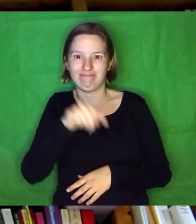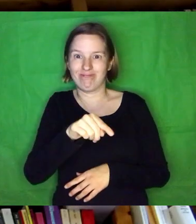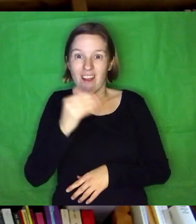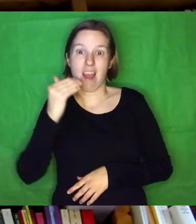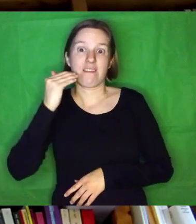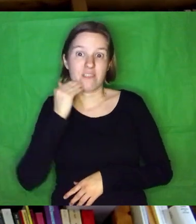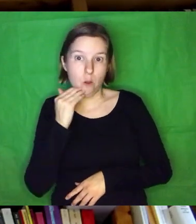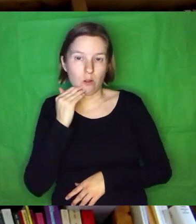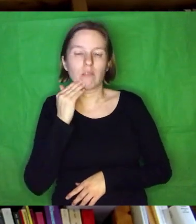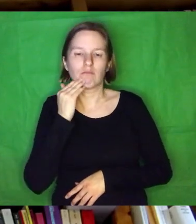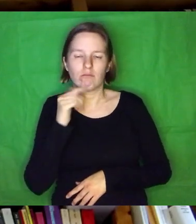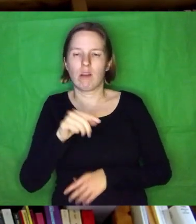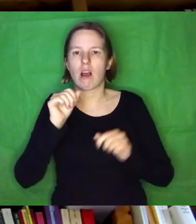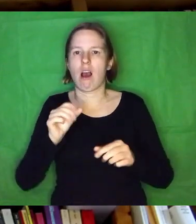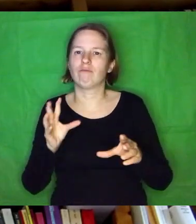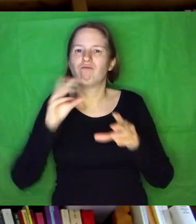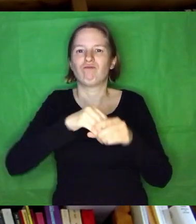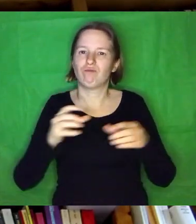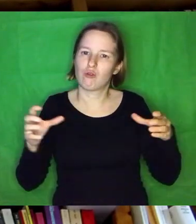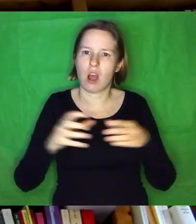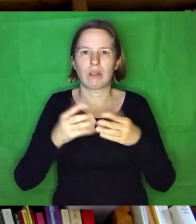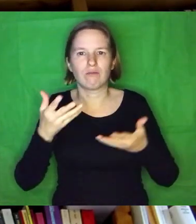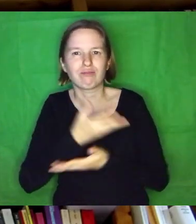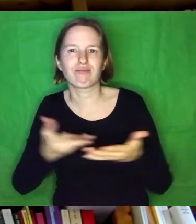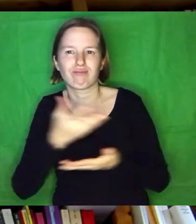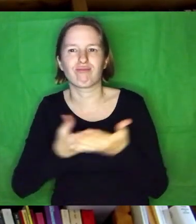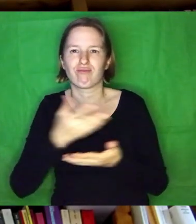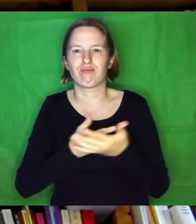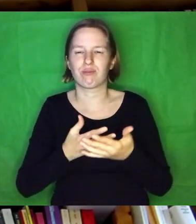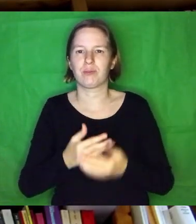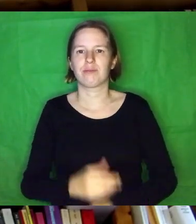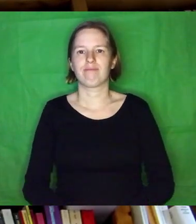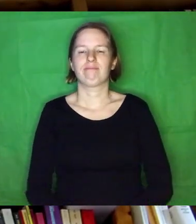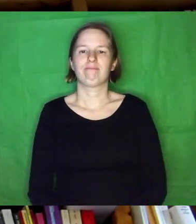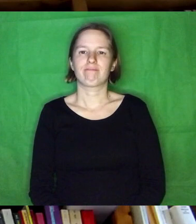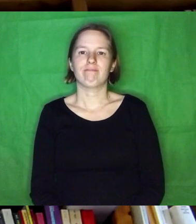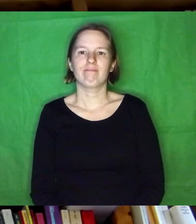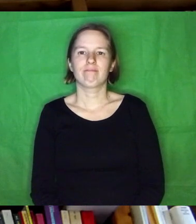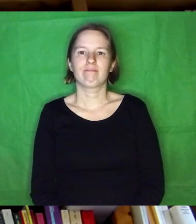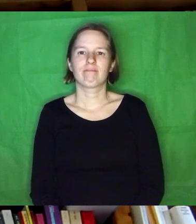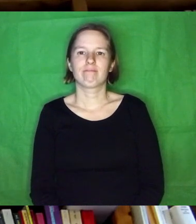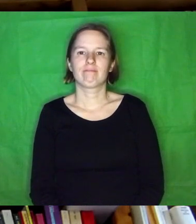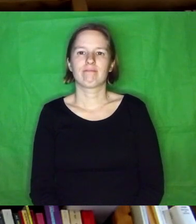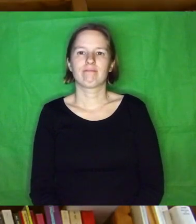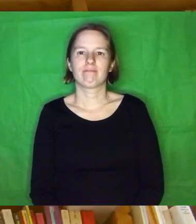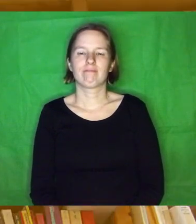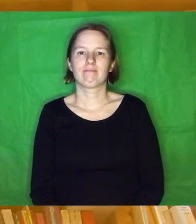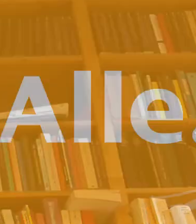Die Planung bezieht alle Einwohnerinnen und Einwohner ein.